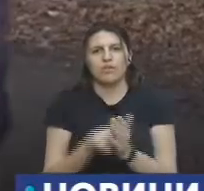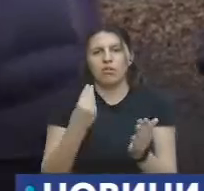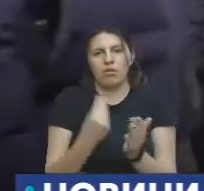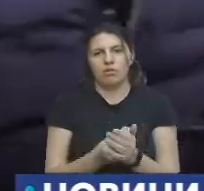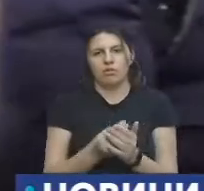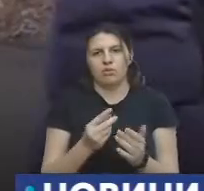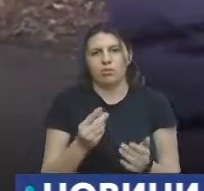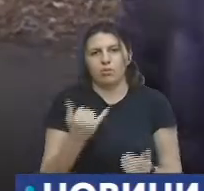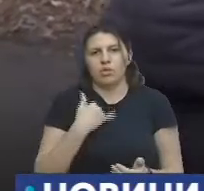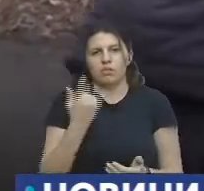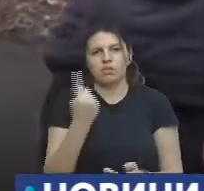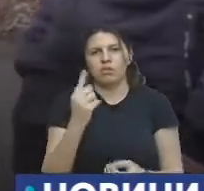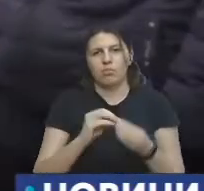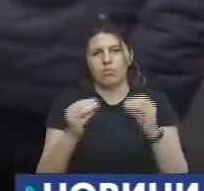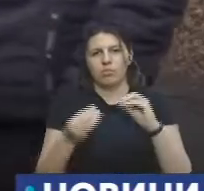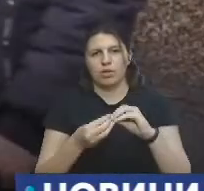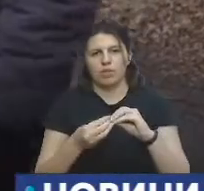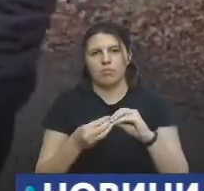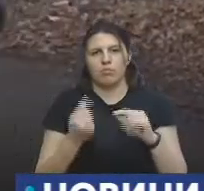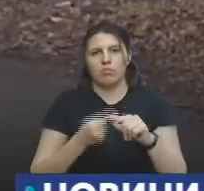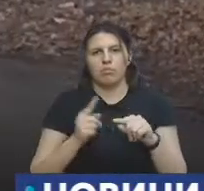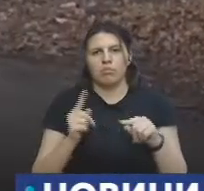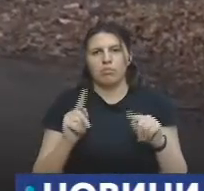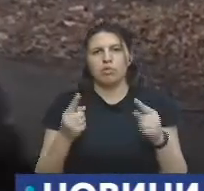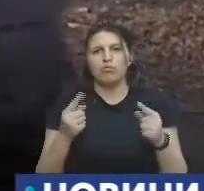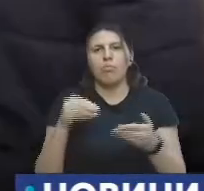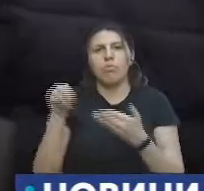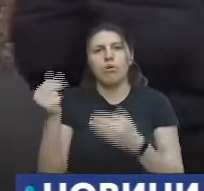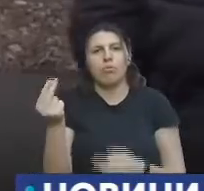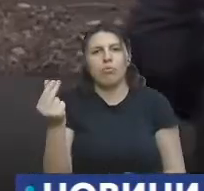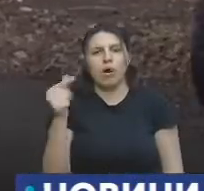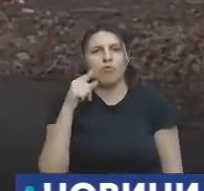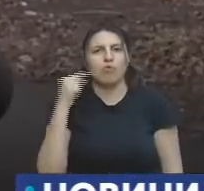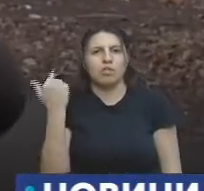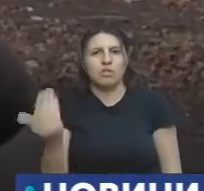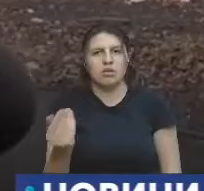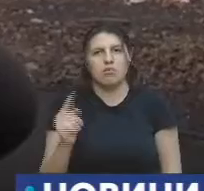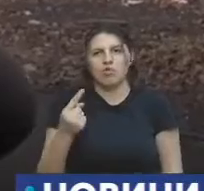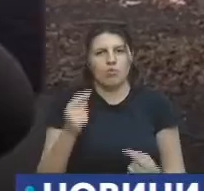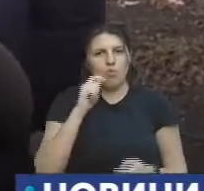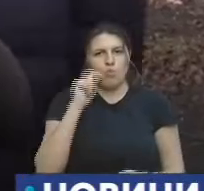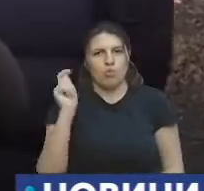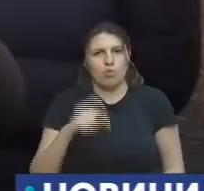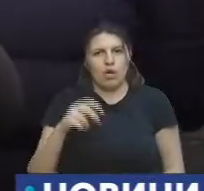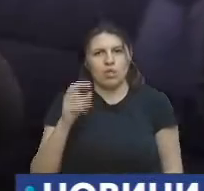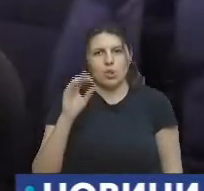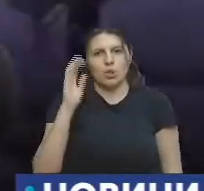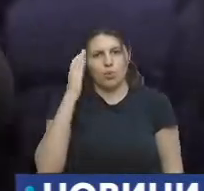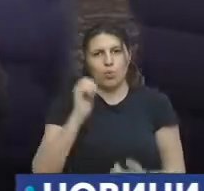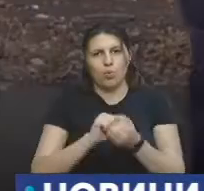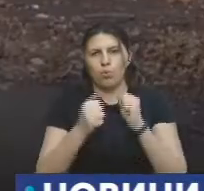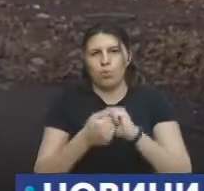єдина проблема, чому не беруть український уголь, чому покупають в інших містах, чому останавливаються електростанції,